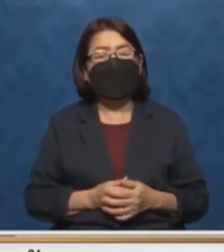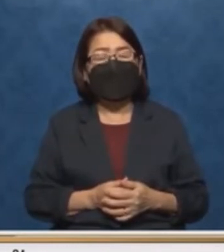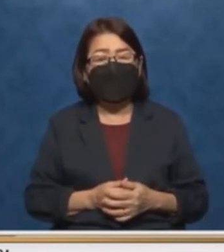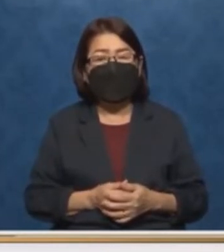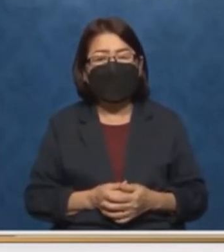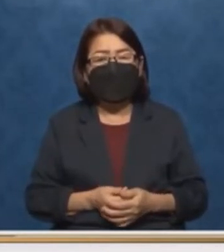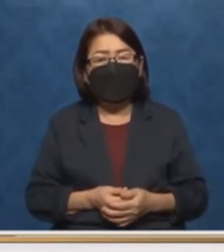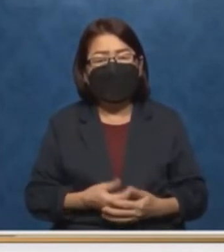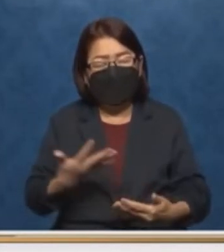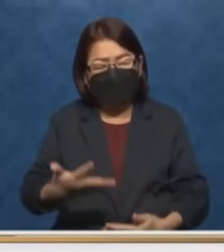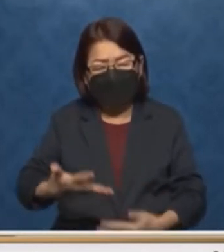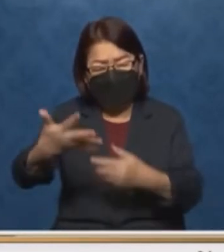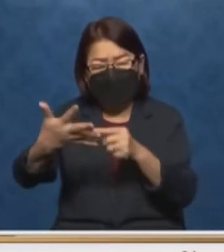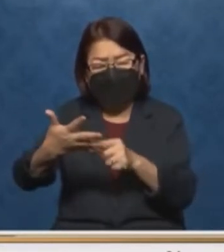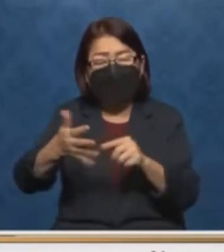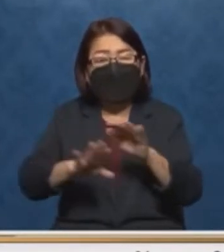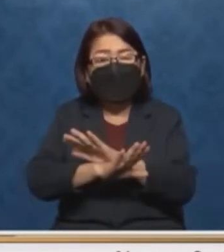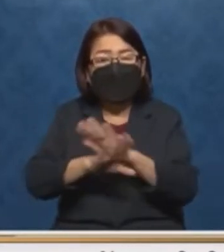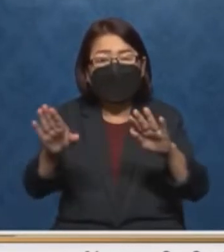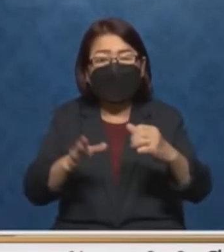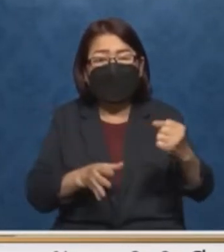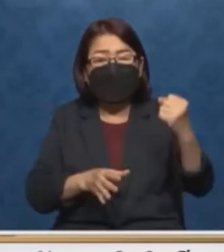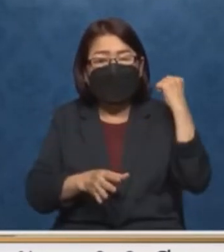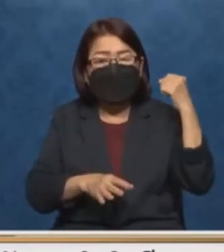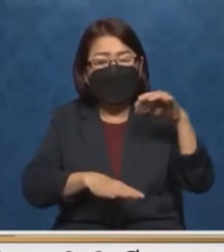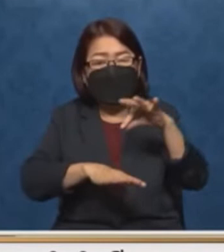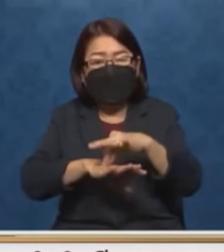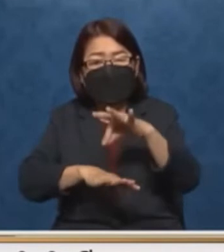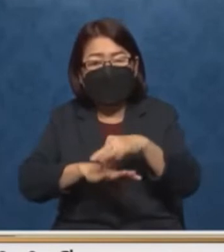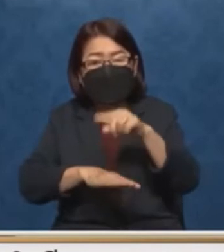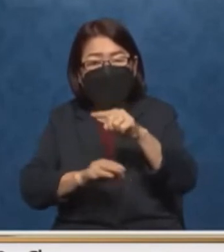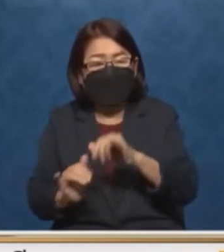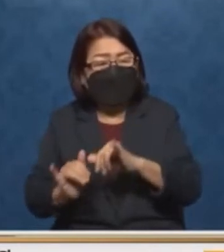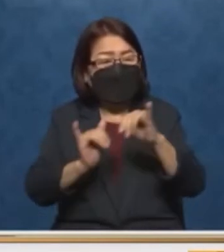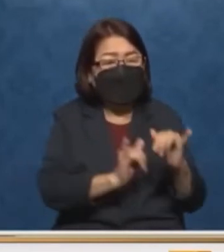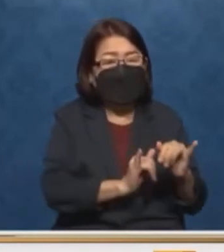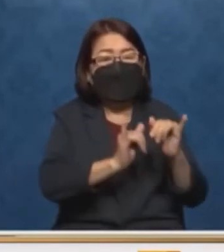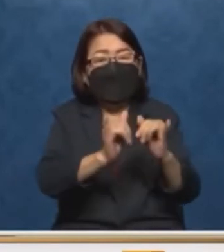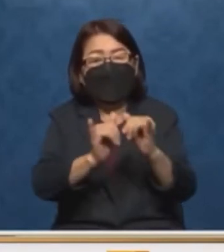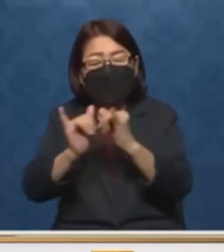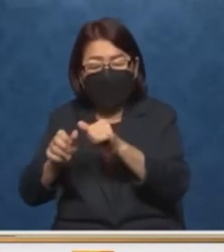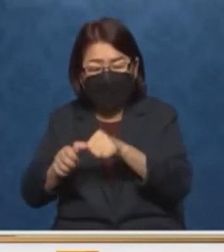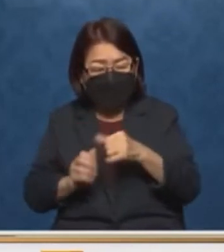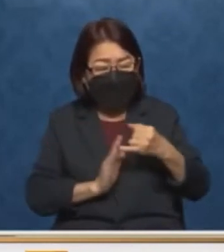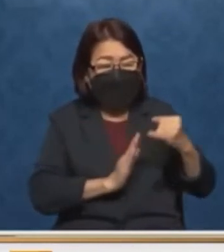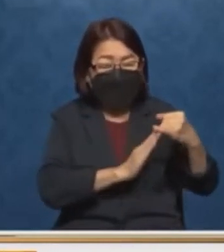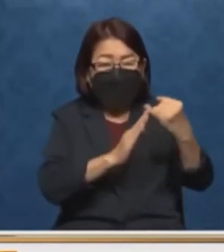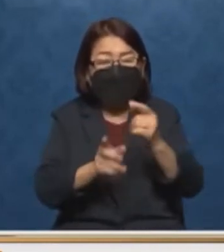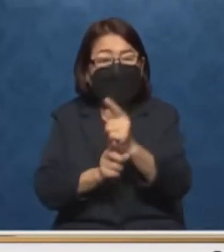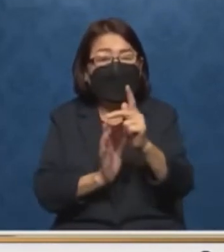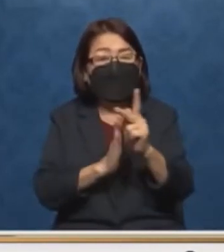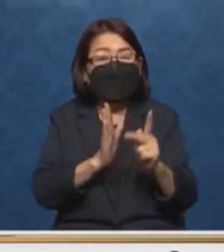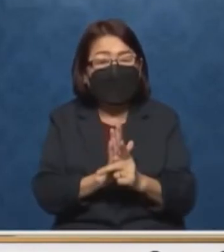อำนาจการแต่งตั้งโยกย้ายติดตามกฎหมายแต่ว่าด้วยระเบียบข้าราชการครูและ